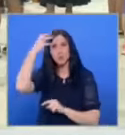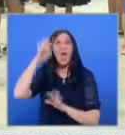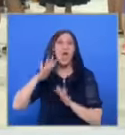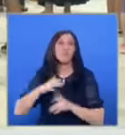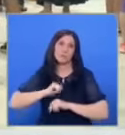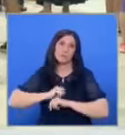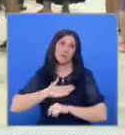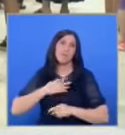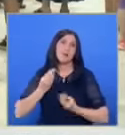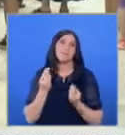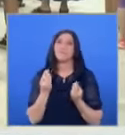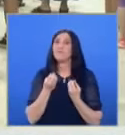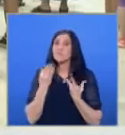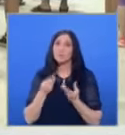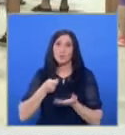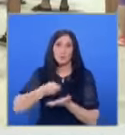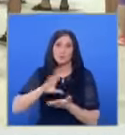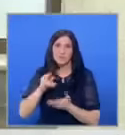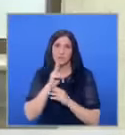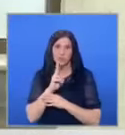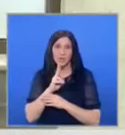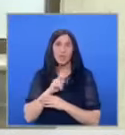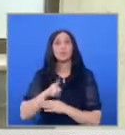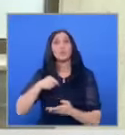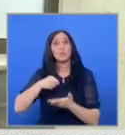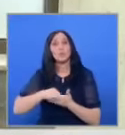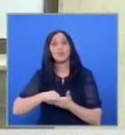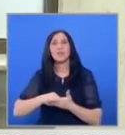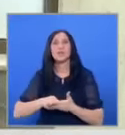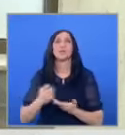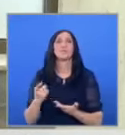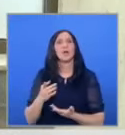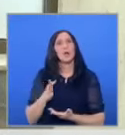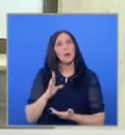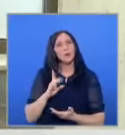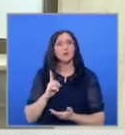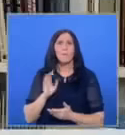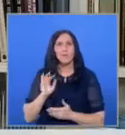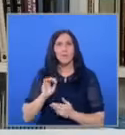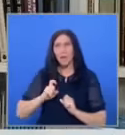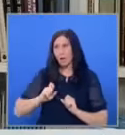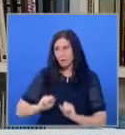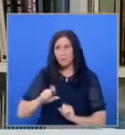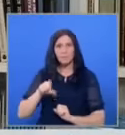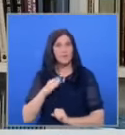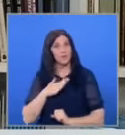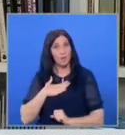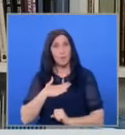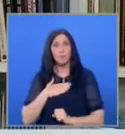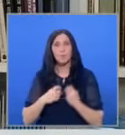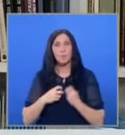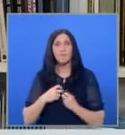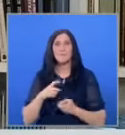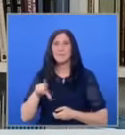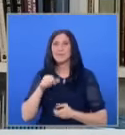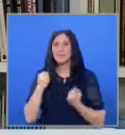учители. И докато плащанията в здравния сектор ще бъдат гарантирани, то при пенсиите ще има проблем. Пенсии и здравеопазване са различни